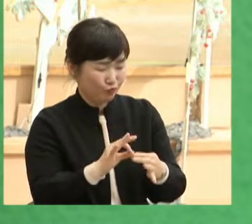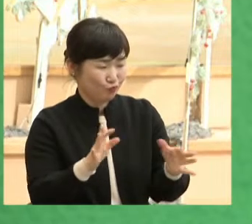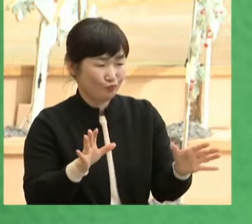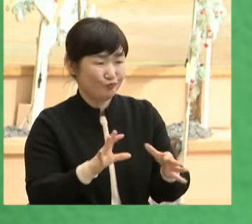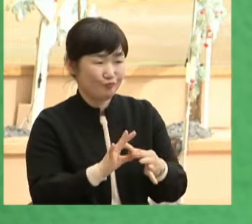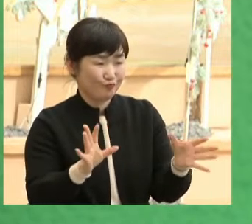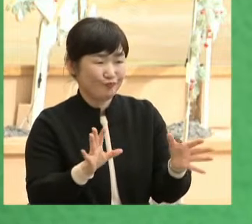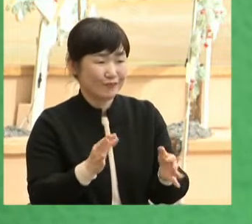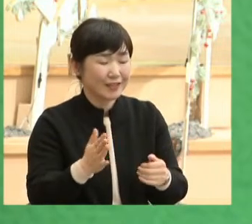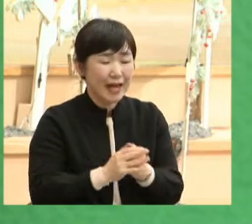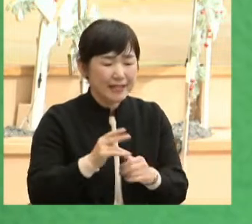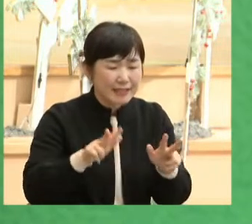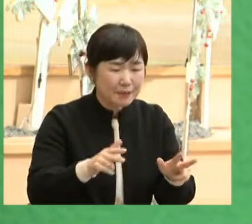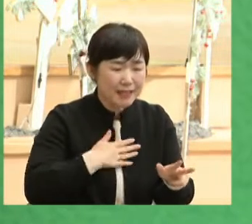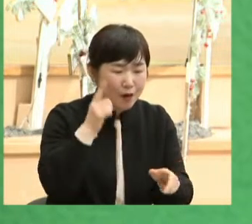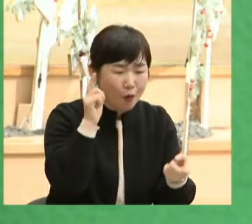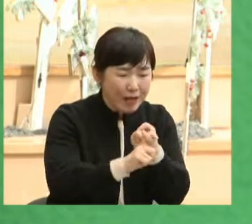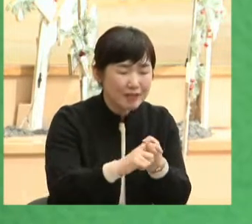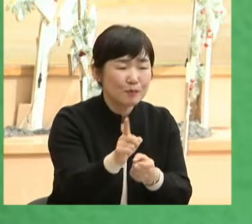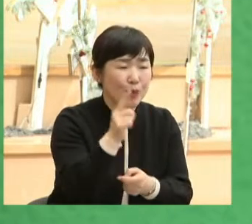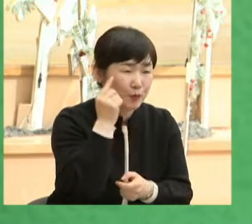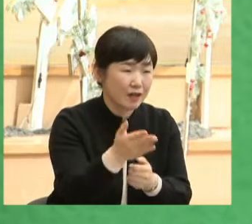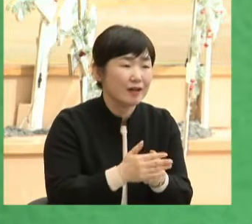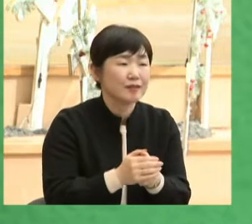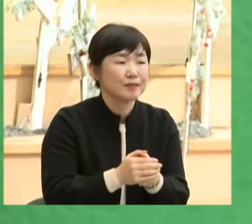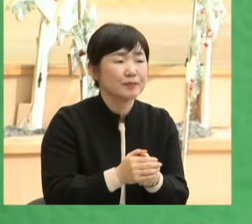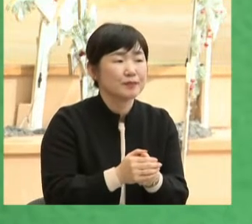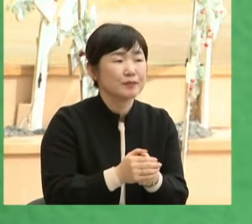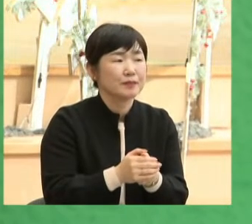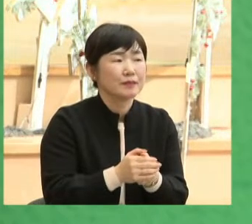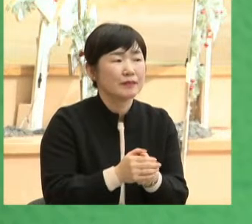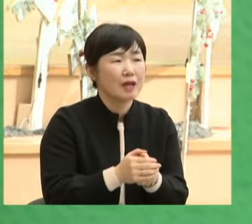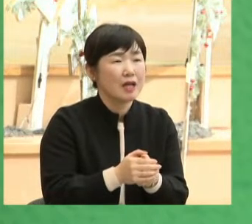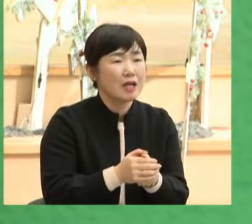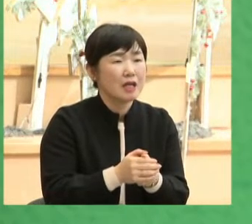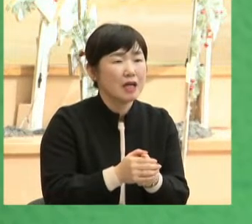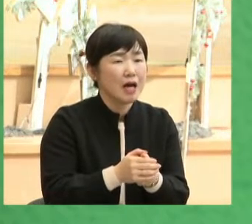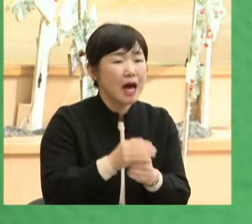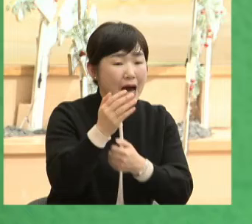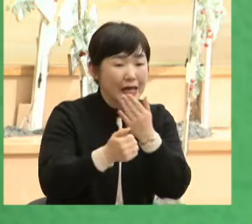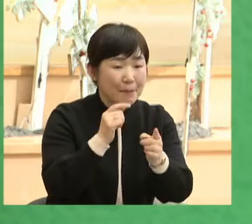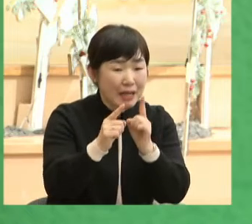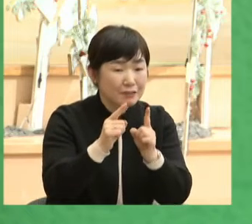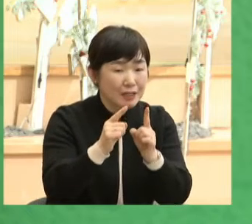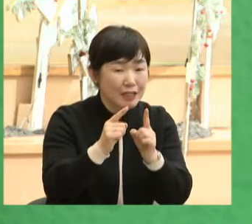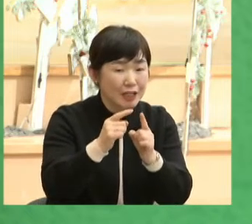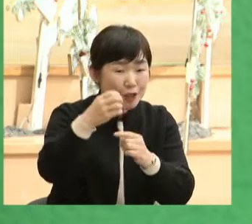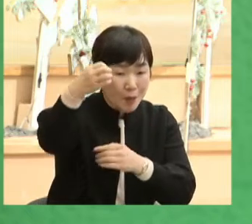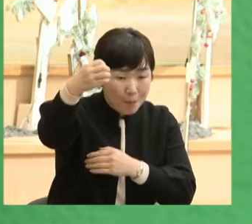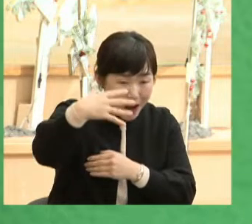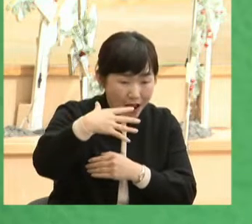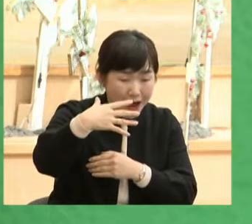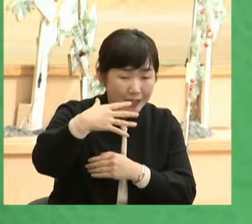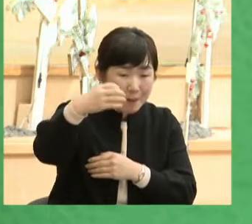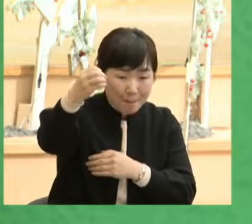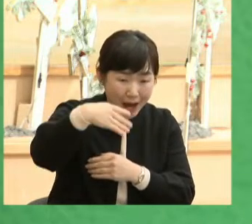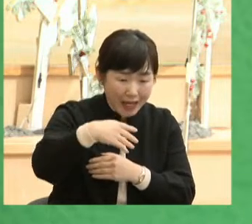지금 우리의 관심사는 뭐냐 누구에게 나타나셨네 하는 거예요